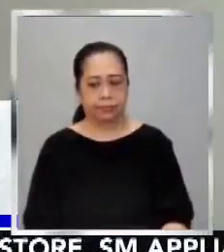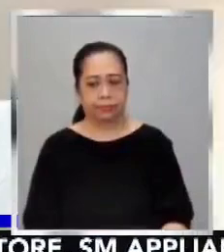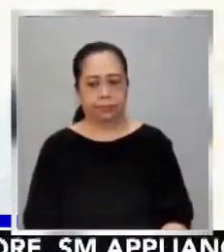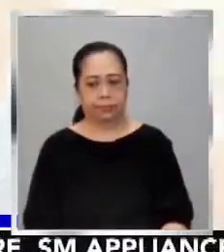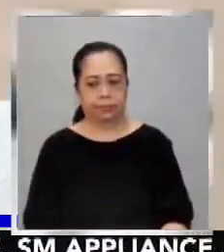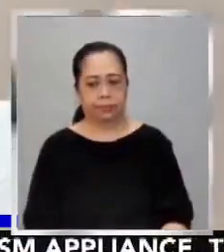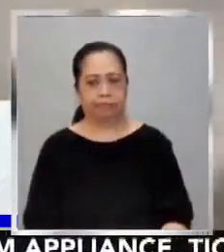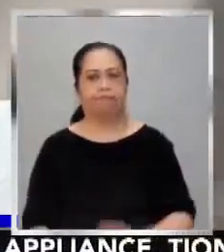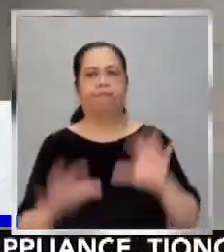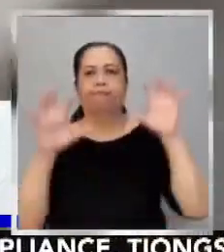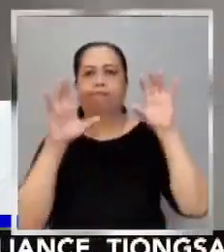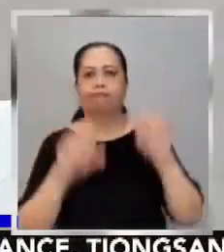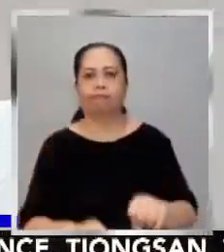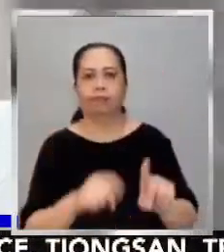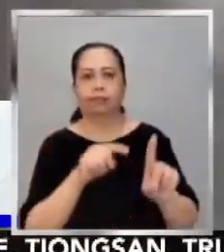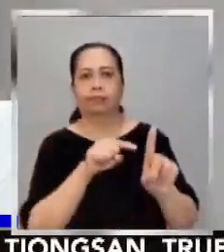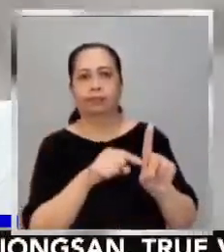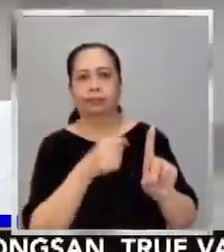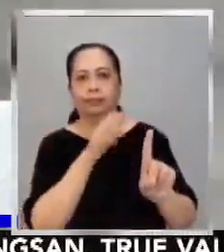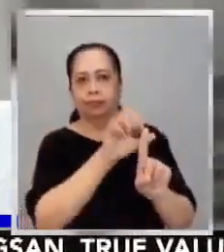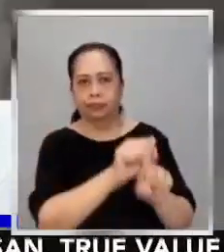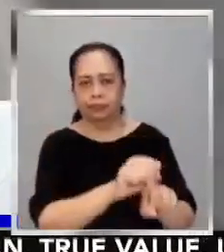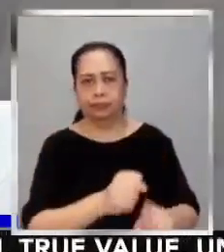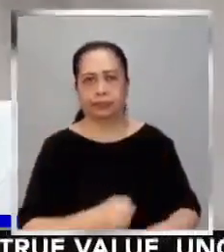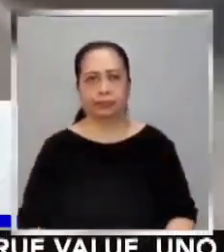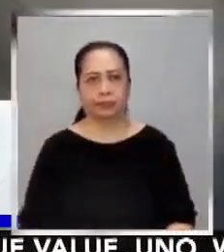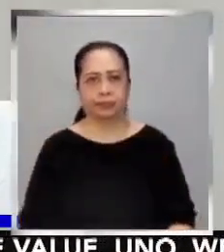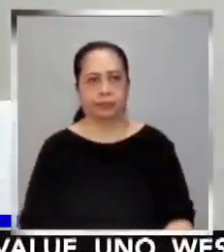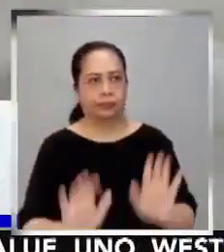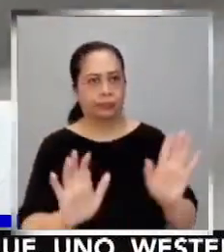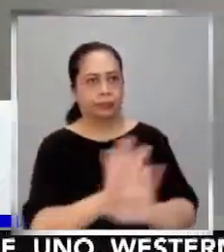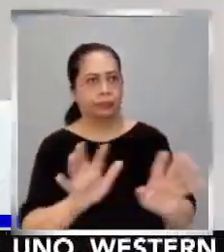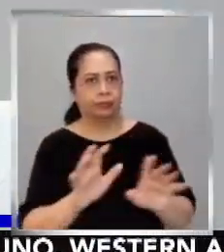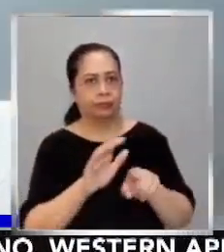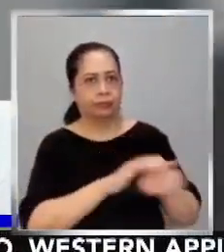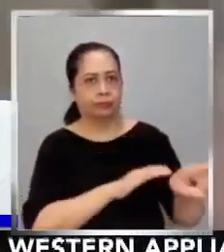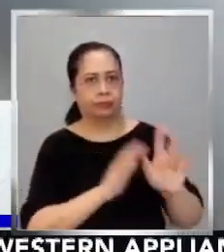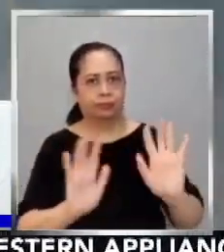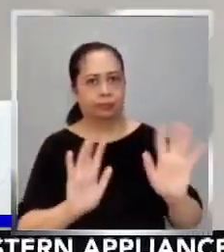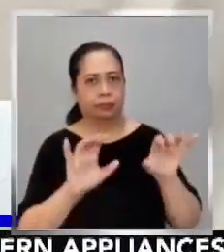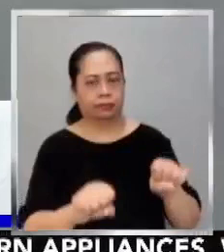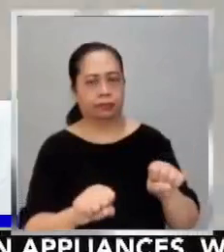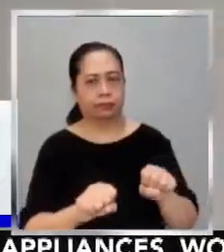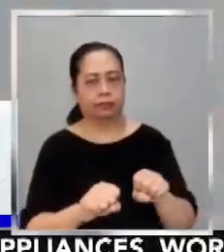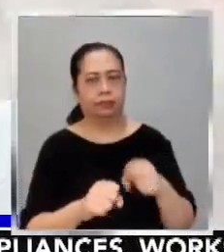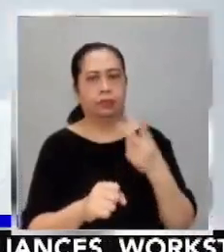inaresto na ang isa. Uy, tatakbo ah. Habang ang dalawa nakatakbot na katakas.